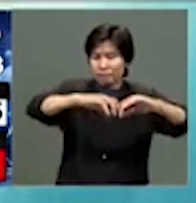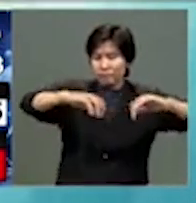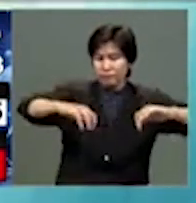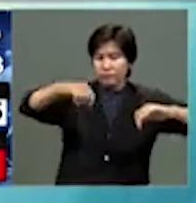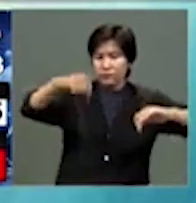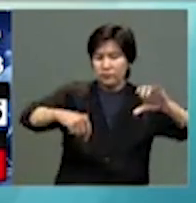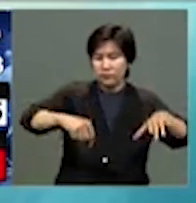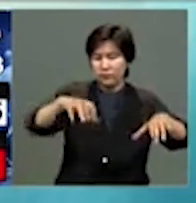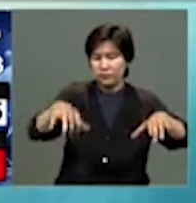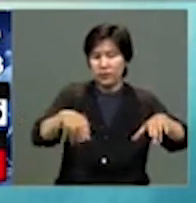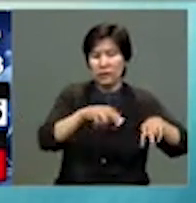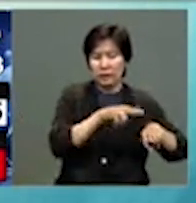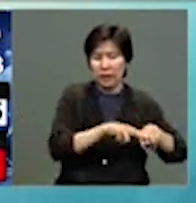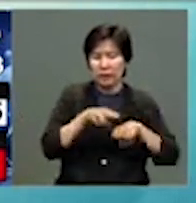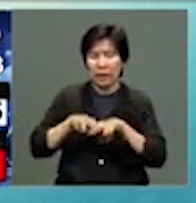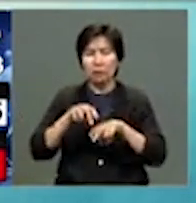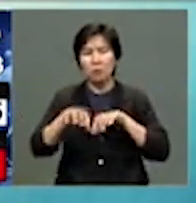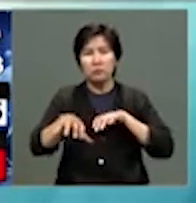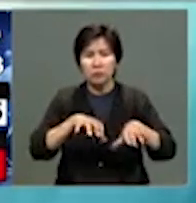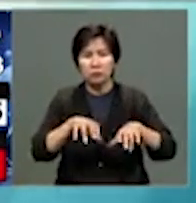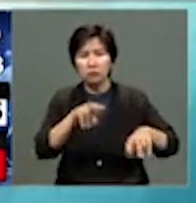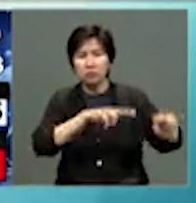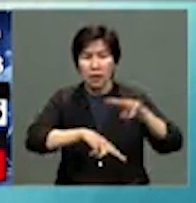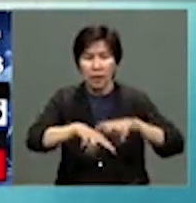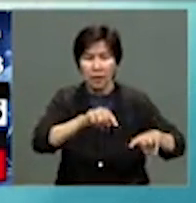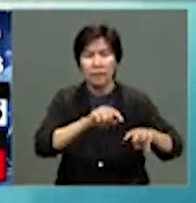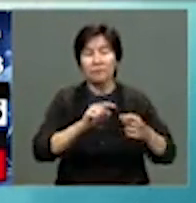ว่าสิ่งเหล่านี้สิ่งที่เขาจะได้ไปเอ่อบริหารจัดการนั้นด้านการศึกษาก็ต้องเกิดขึ้นก่อนขณะเดียวกันกับอีกประเภทหนึ่งคือหน่วยงานราชการและกำกับของรัฐเนี่ยมีการอบรมหลักสูตรสัมมนาอะไรต่างๆอยู่มากมายนะครับซึ่งที่ผ่านมาก็ถูกให้ยุติมาประทานโทษให้หยุดการทำกิจกรรมไปนะครับตอนนี้เริ่มกลับมาใหม่ได้แล้วก็คือเพื่อที่จะให้มีการประชุมอบรมสัมมนานี้ขึ้นมาได้นะครับมีสิ่งที่ต้องเป็นมาตรการเสริมอยู่หลายอย่างทั้งในเชิงของการดูแลเรื่องนักเรียนนะครับมีระบบพื้นที่ที่ต้องดูเข้าไปในรายละเอียดของคุณภาพของโรงเรียนนะครับต้องมีพื้นที่พอสมควรต้องห่างนั่งเรียนก็ต้องห่างกันเรื่องต่างๆเหล่านี้นี่คือสิ่งที่จะต้องเกิดขึ้น2ครับกิจกรรมด้านเศรษฐกิจและการดำเนินชีวิตมีอะไรบ้างครับกไก่ตอนนี้จำนวน